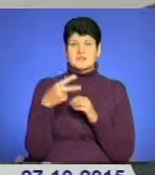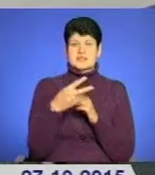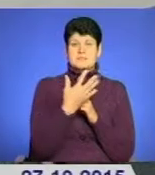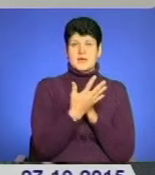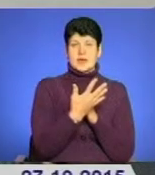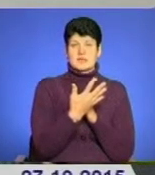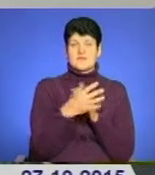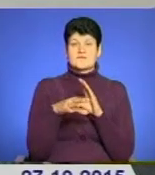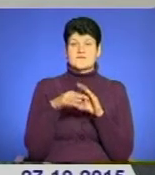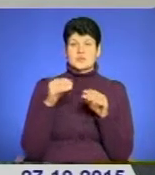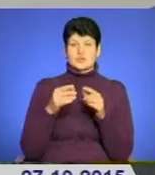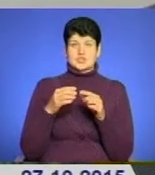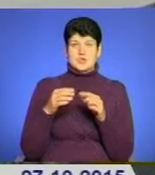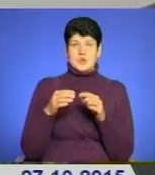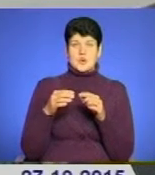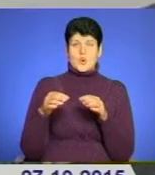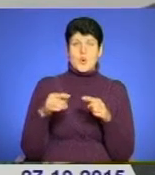25-й виборчі округи.